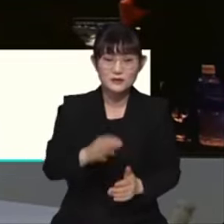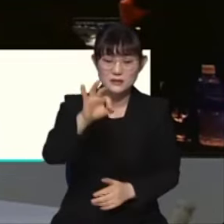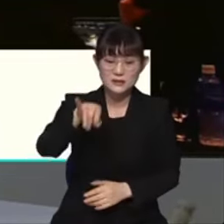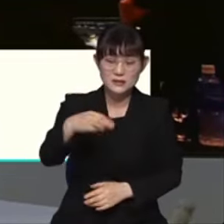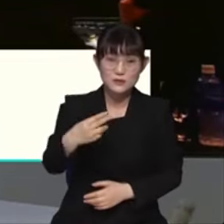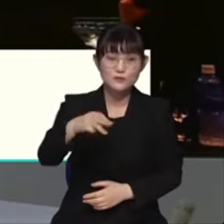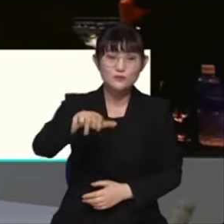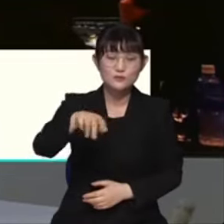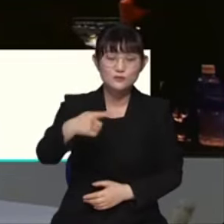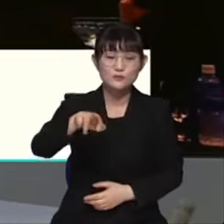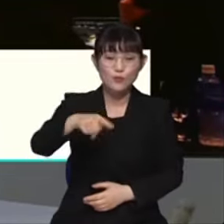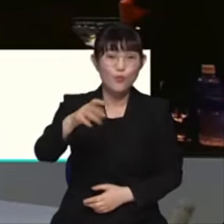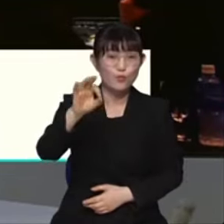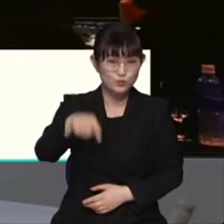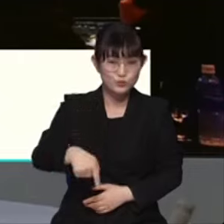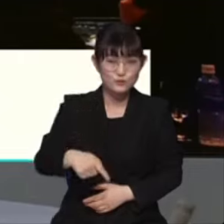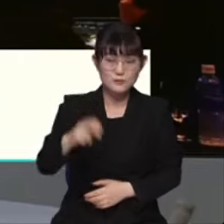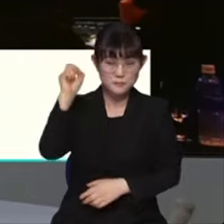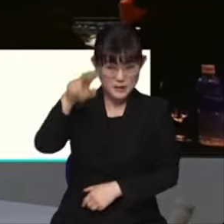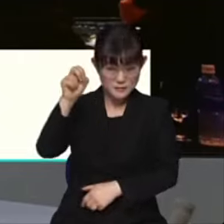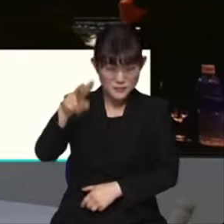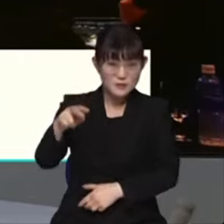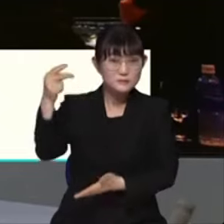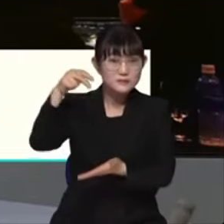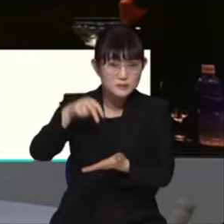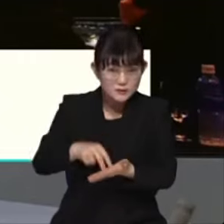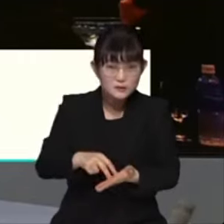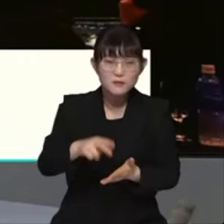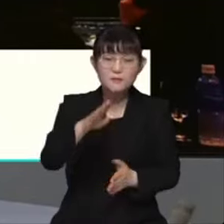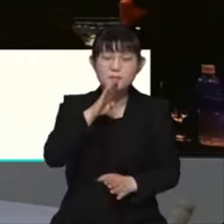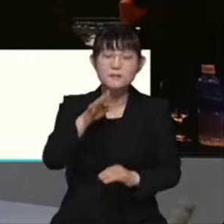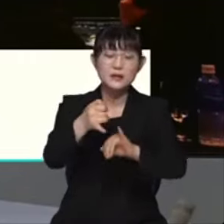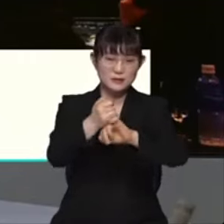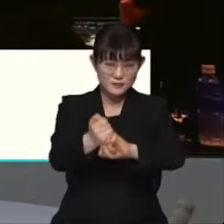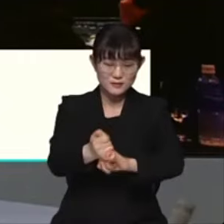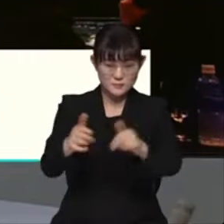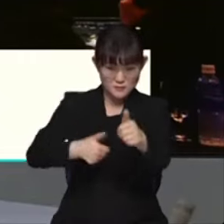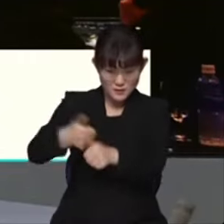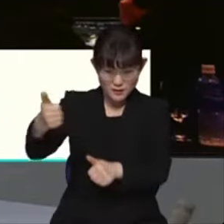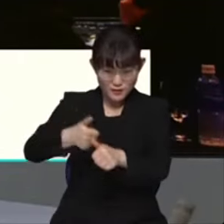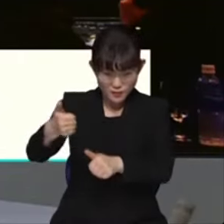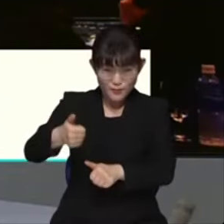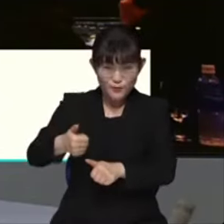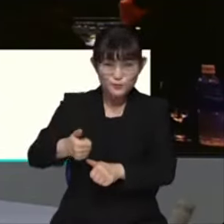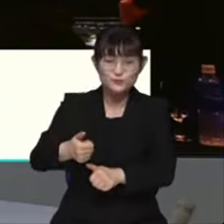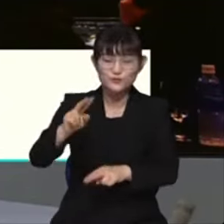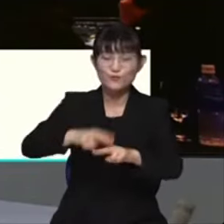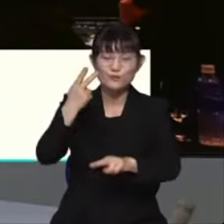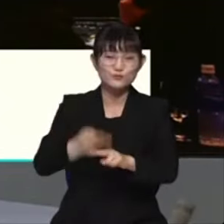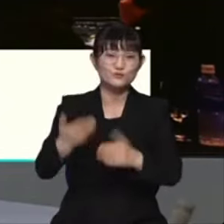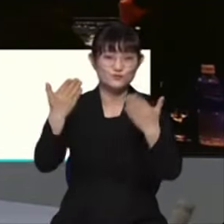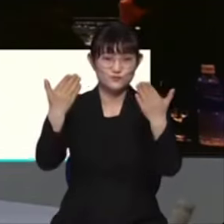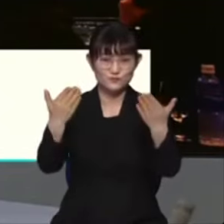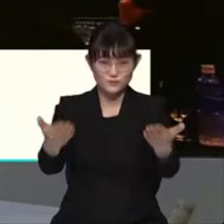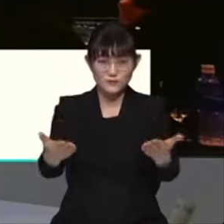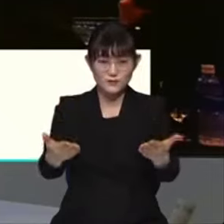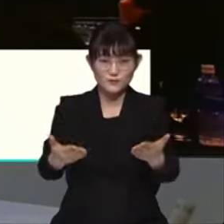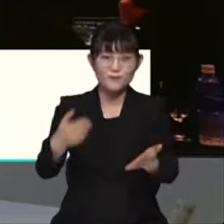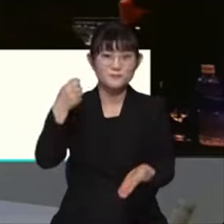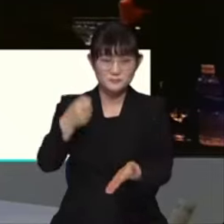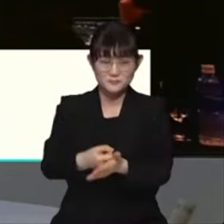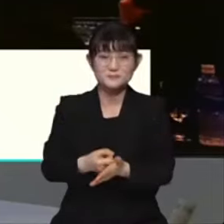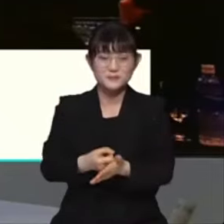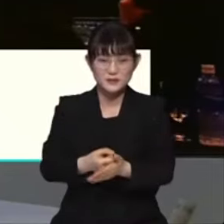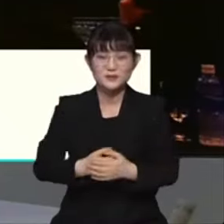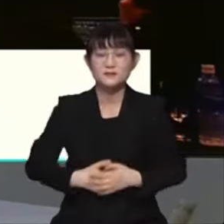윌크로우를 개막전 선발로 내세워 반드시 팬들에게 승리를 선물하고 시즌 우승에 첫발을 당차게